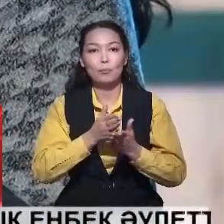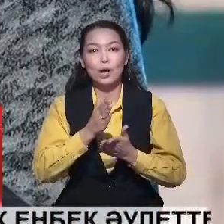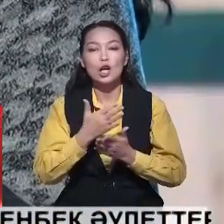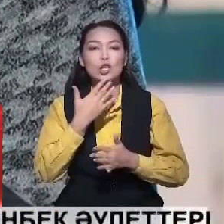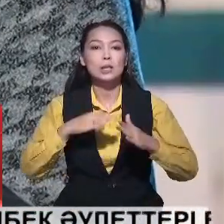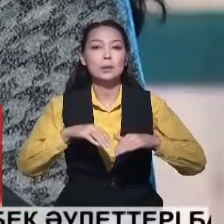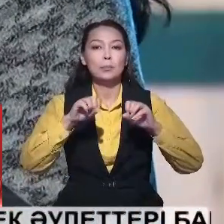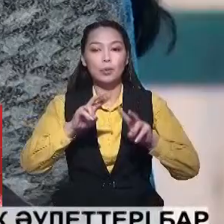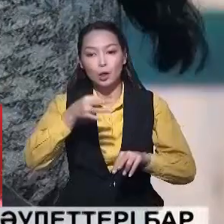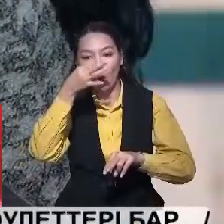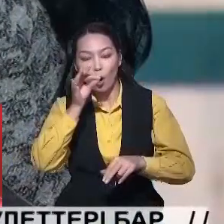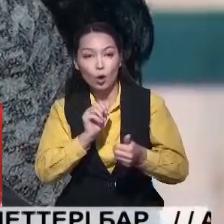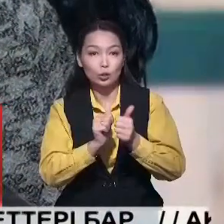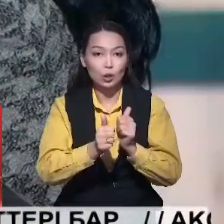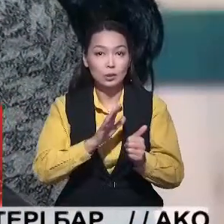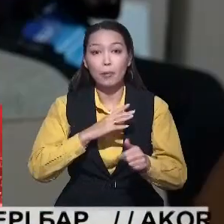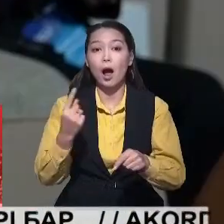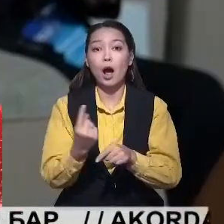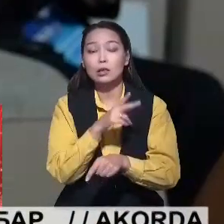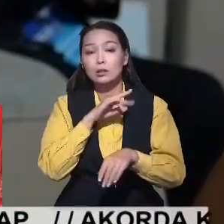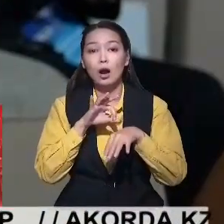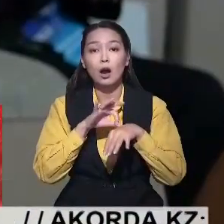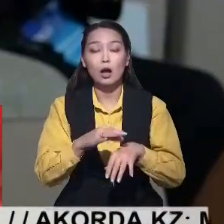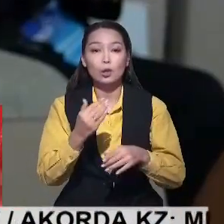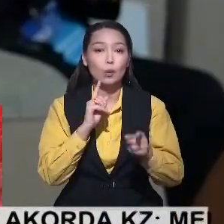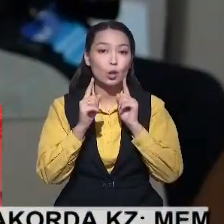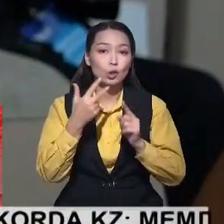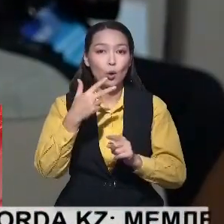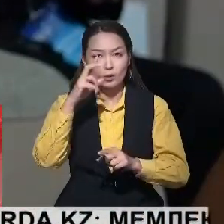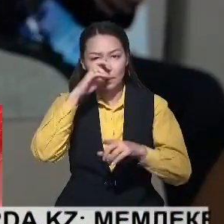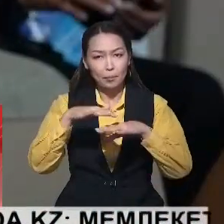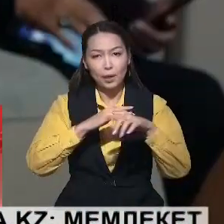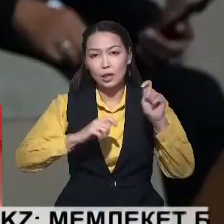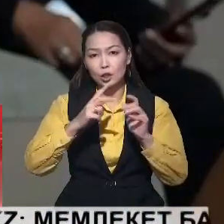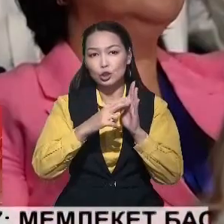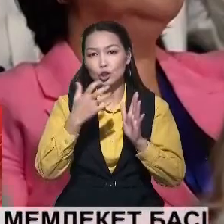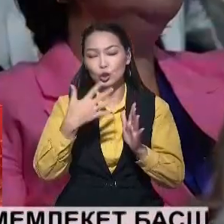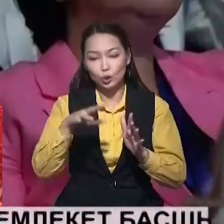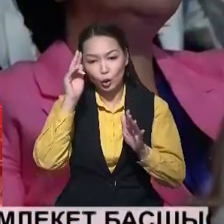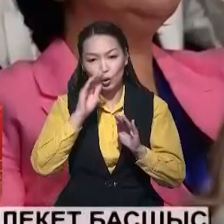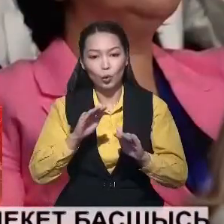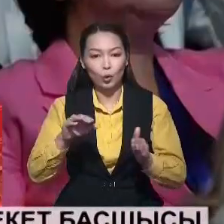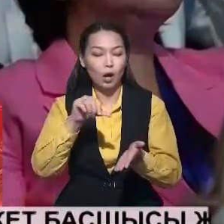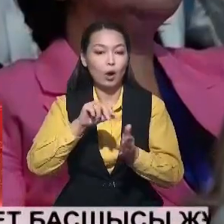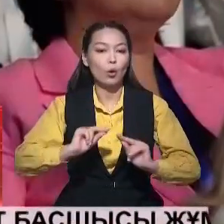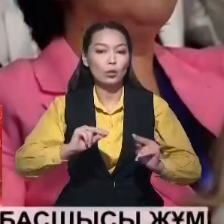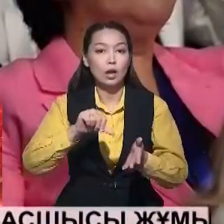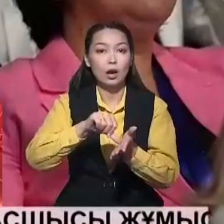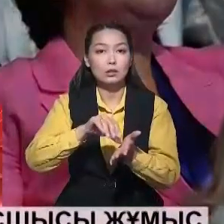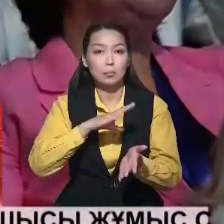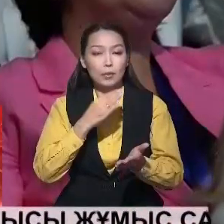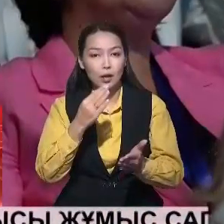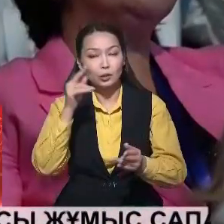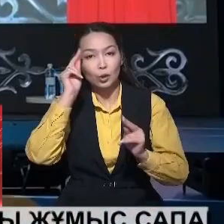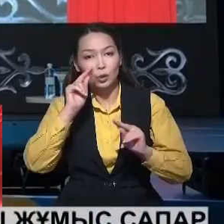шетелдік мамандармен тәжірибе алмасты. Алғаш рет ұйымдастырылған жиынға 30 мемлекеттен 850 оқытушы қатысты. Олар оқу